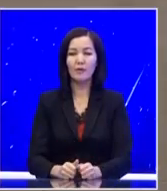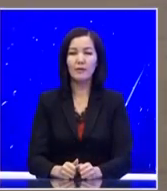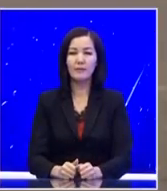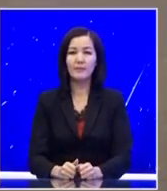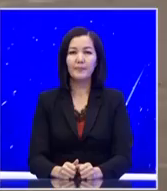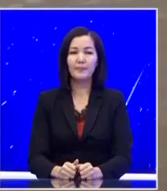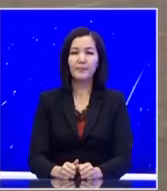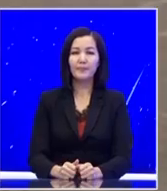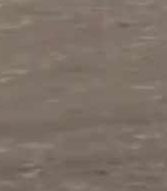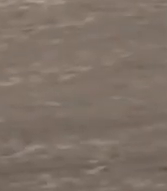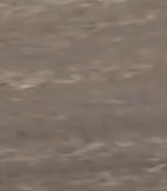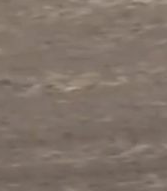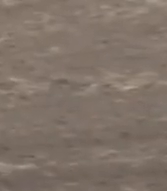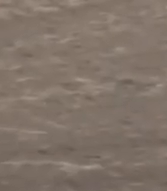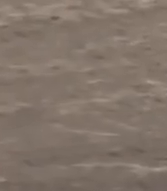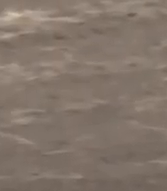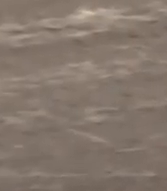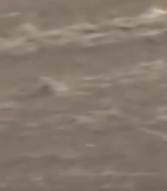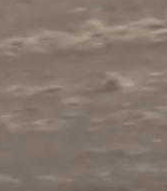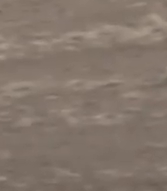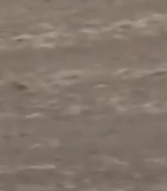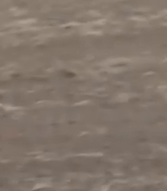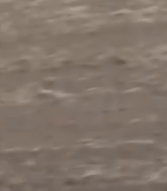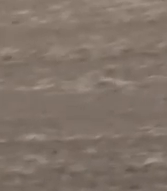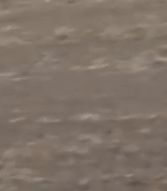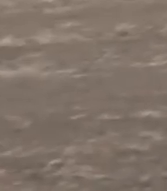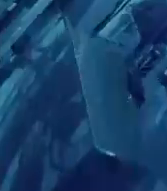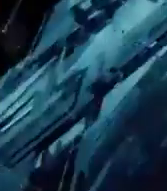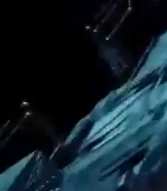Рахымжанов, Абылай Құттықбай, Жетісу арнасы, Алакөл ауданынан.